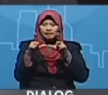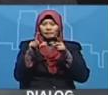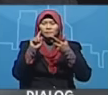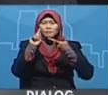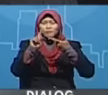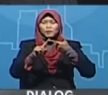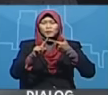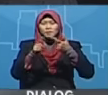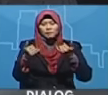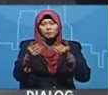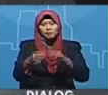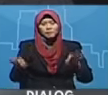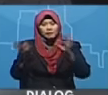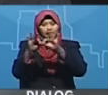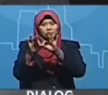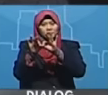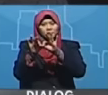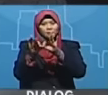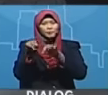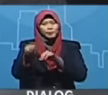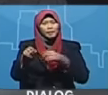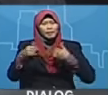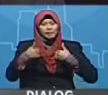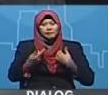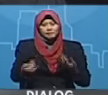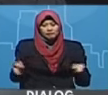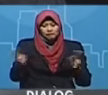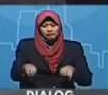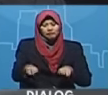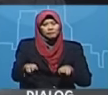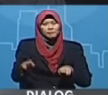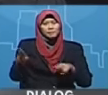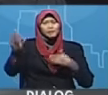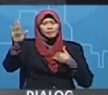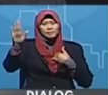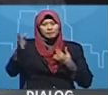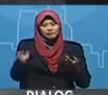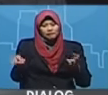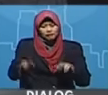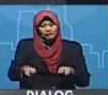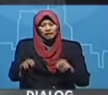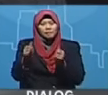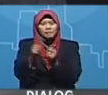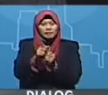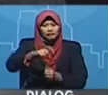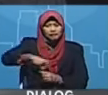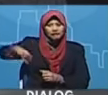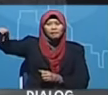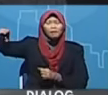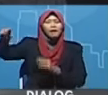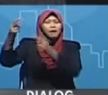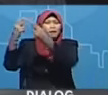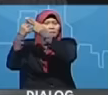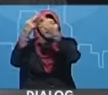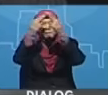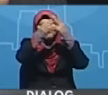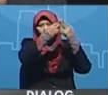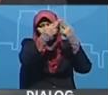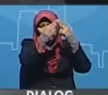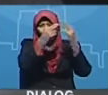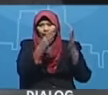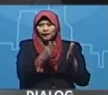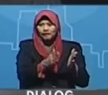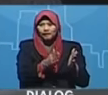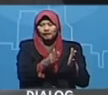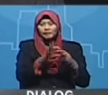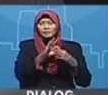yang paling penting ialah mereka juga ada perjanjian dengan pihak muasasah di Arab Saudi. mereka telah ada apa